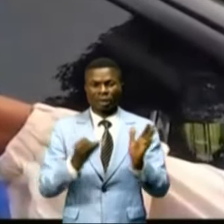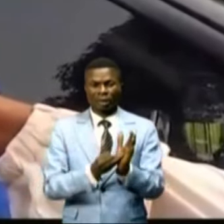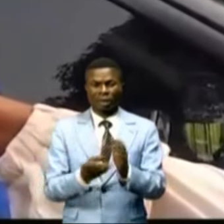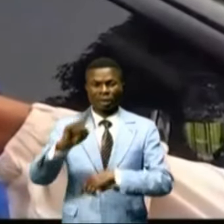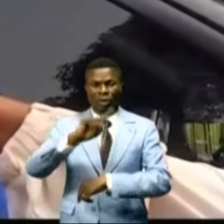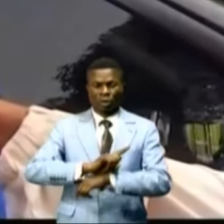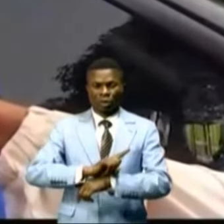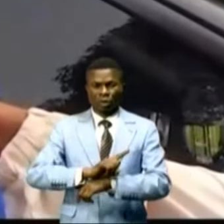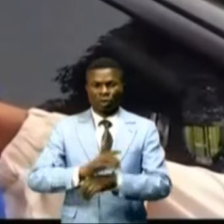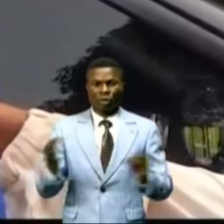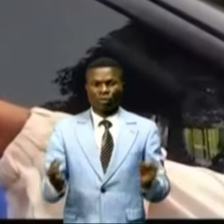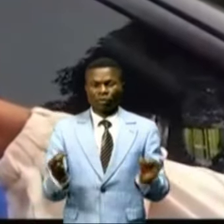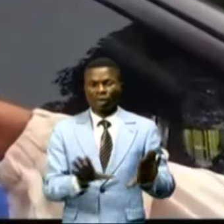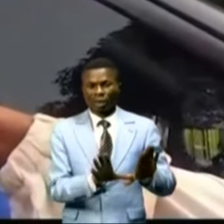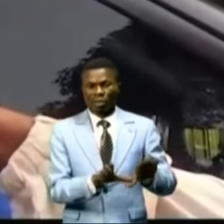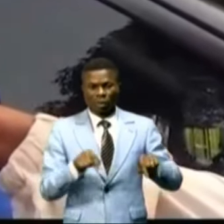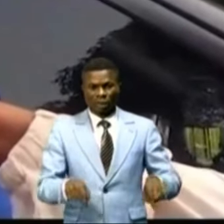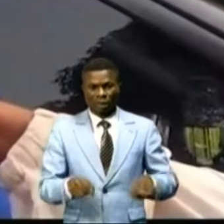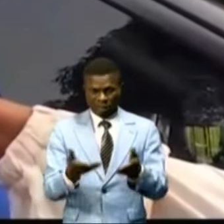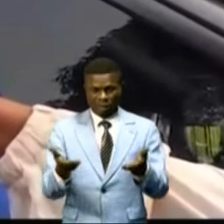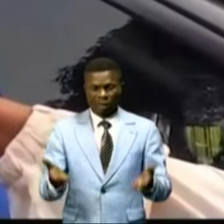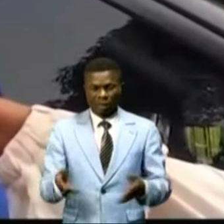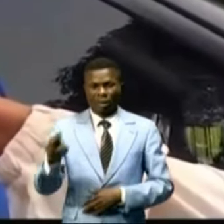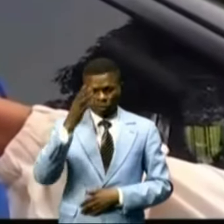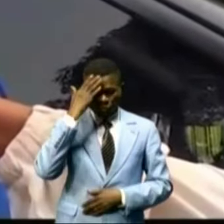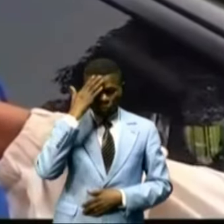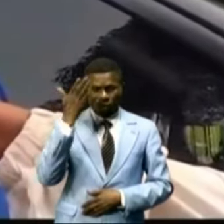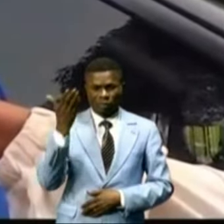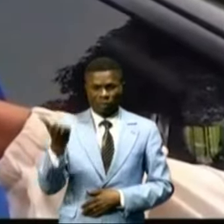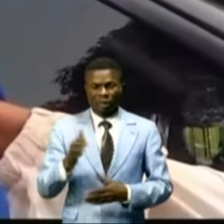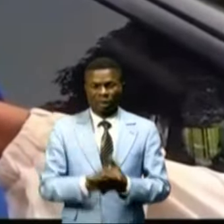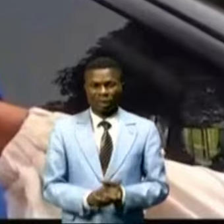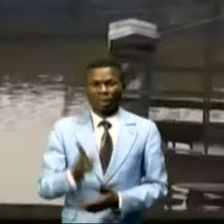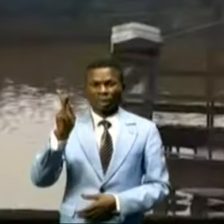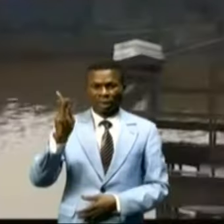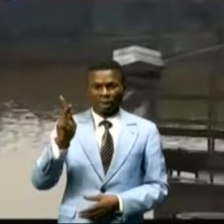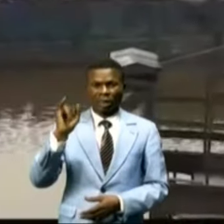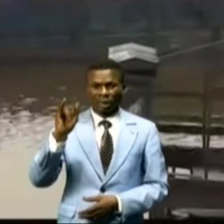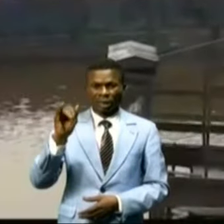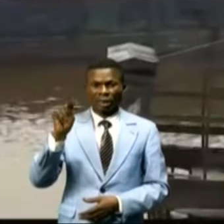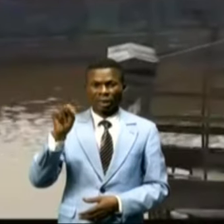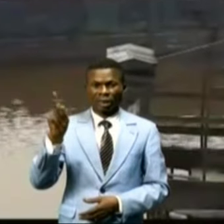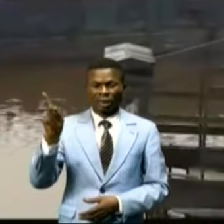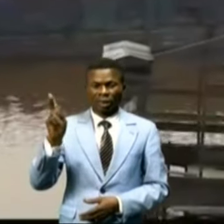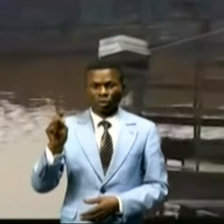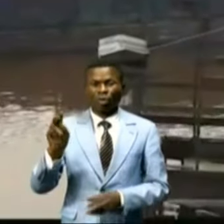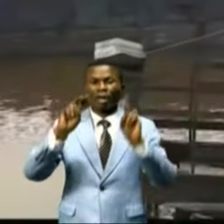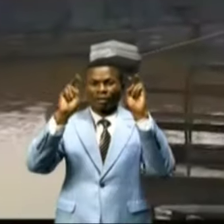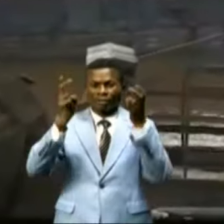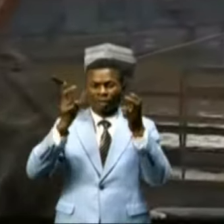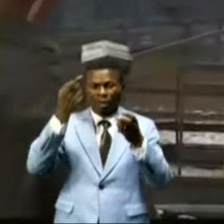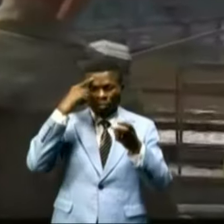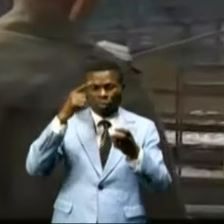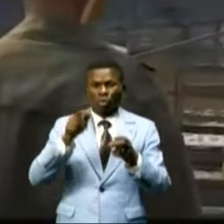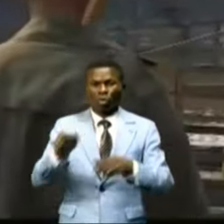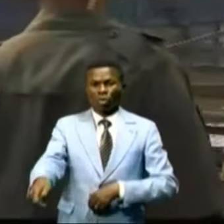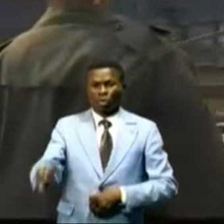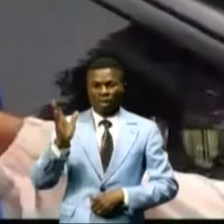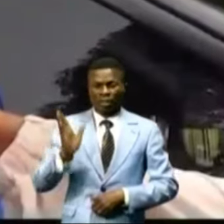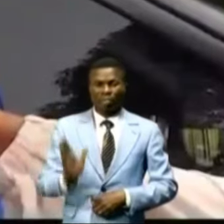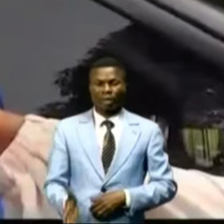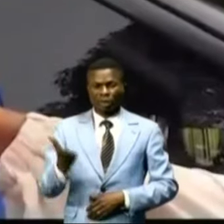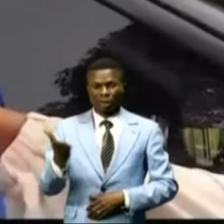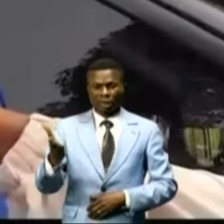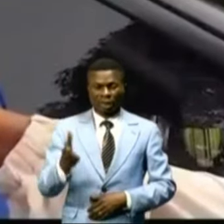du poisson ici à Kinkole. Comme vous le savez bien, Kinkole c'est une cité de pêcheurs. Et en ce jour, le chef de l'État,